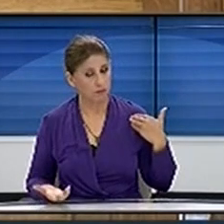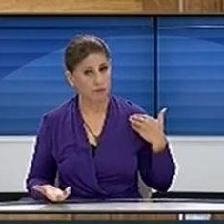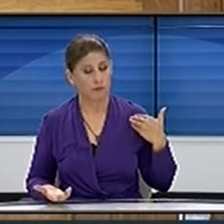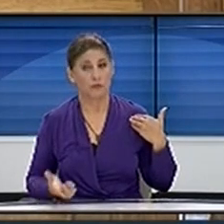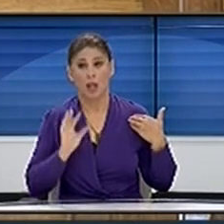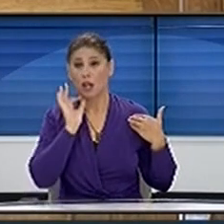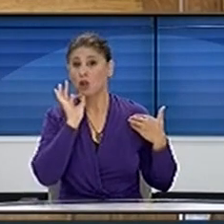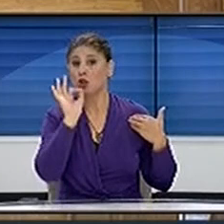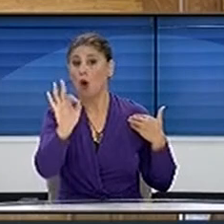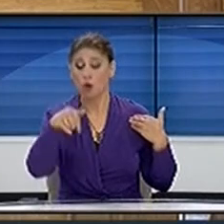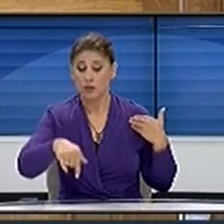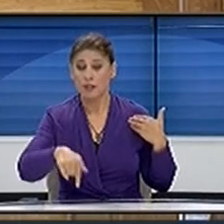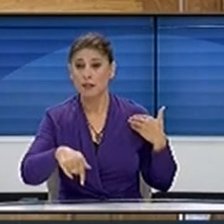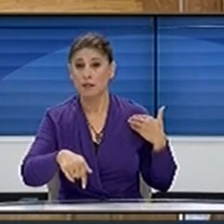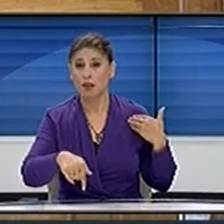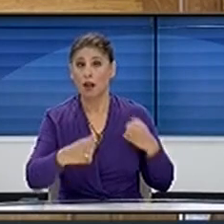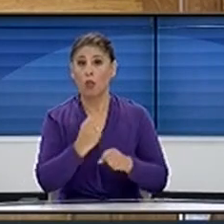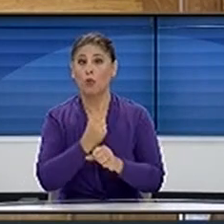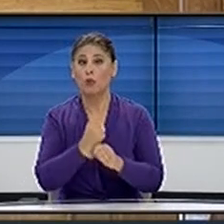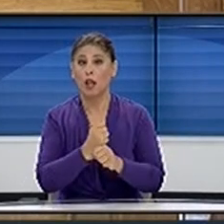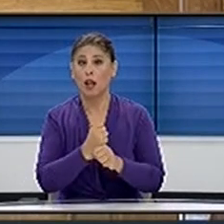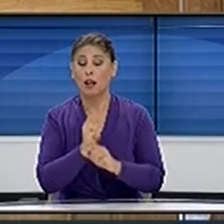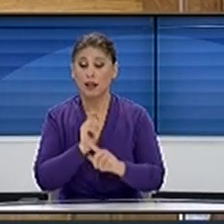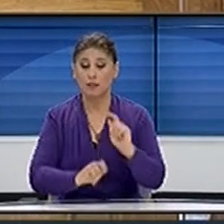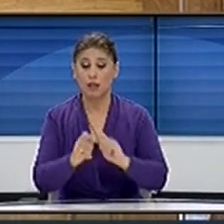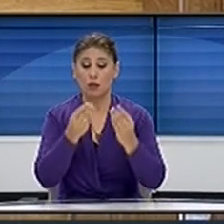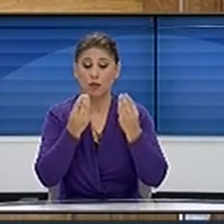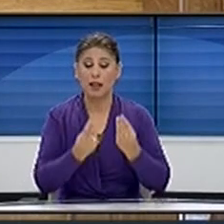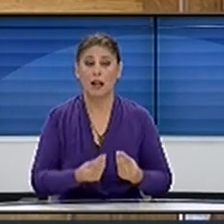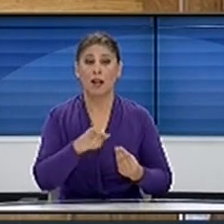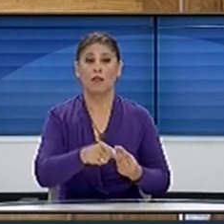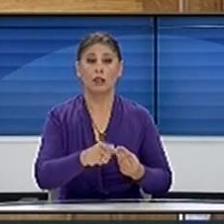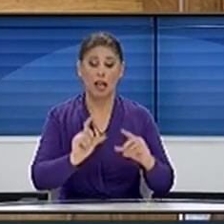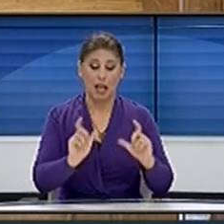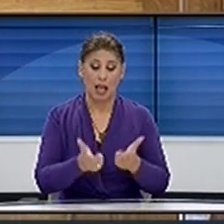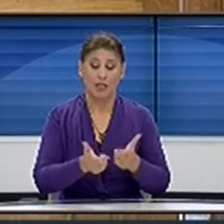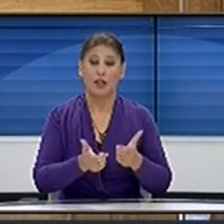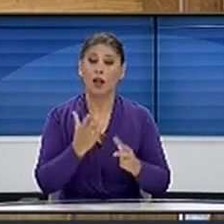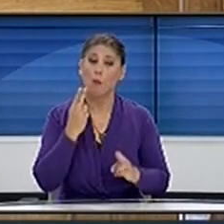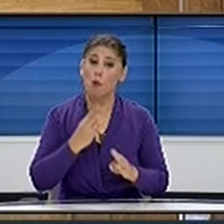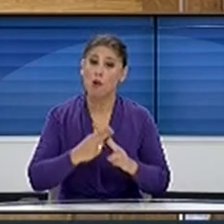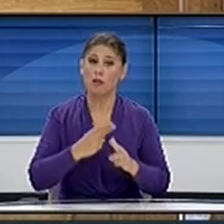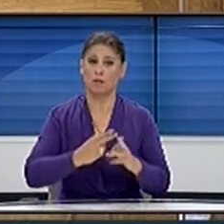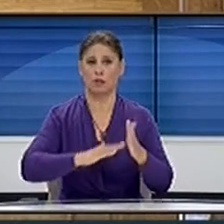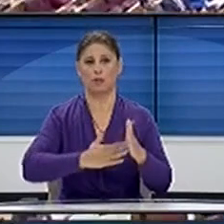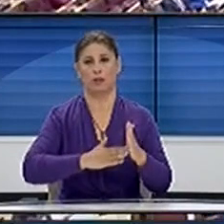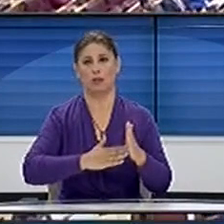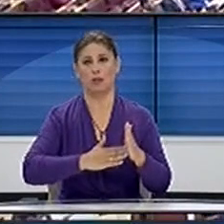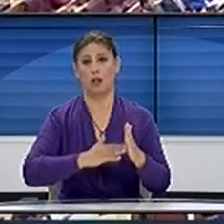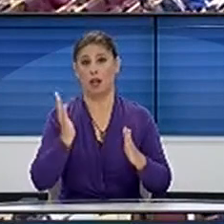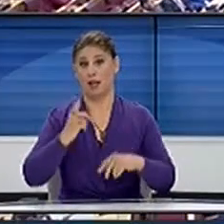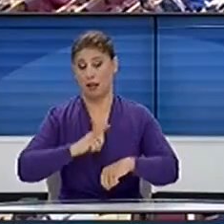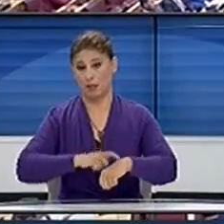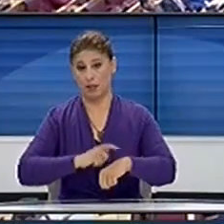αποστολή μας σήμερα είναι να κάνουμε καλύτερη αυτήν την εθνικά κρίσιμη υπηρεσία. Και κάποια στιγμή